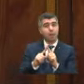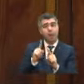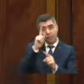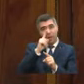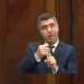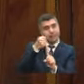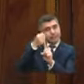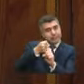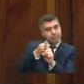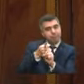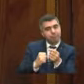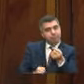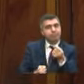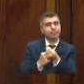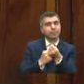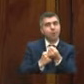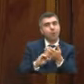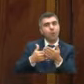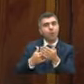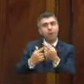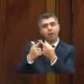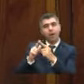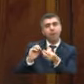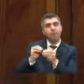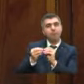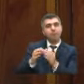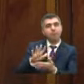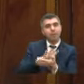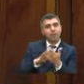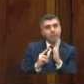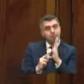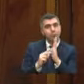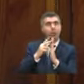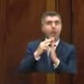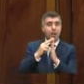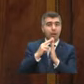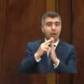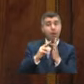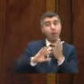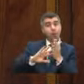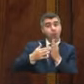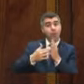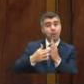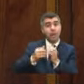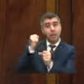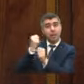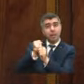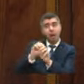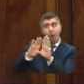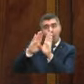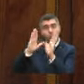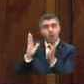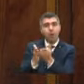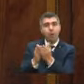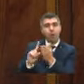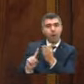لأن معالجة هذه الإشكالات كتتم بطريقة متدرجة، ما كاينش اللي عنده عصا سحرية ولا خاتم سليمان